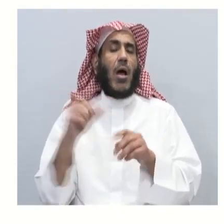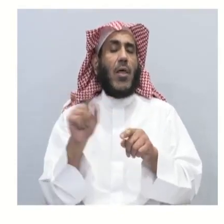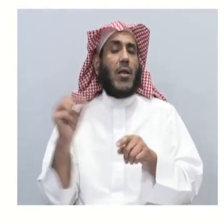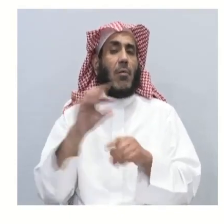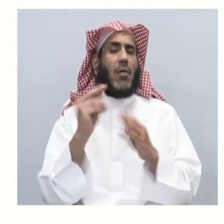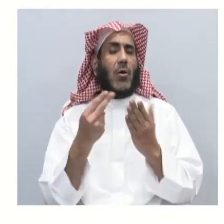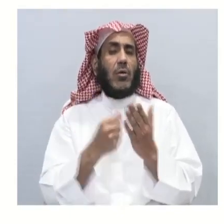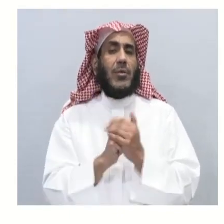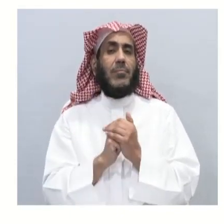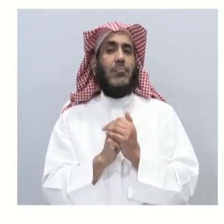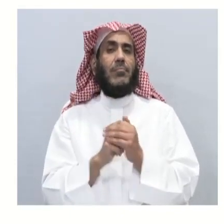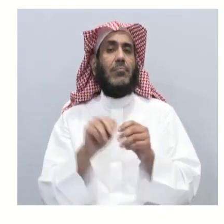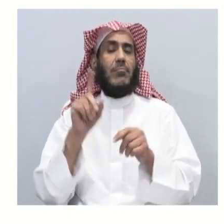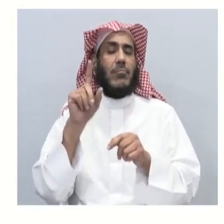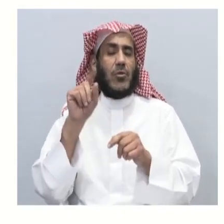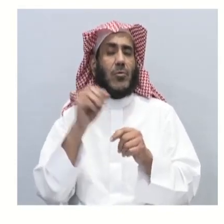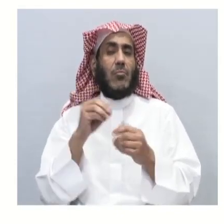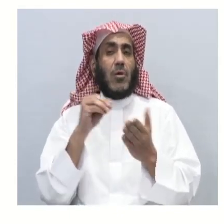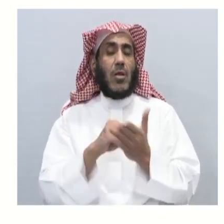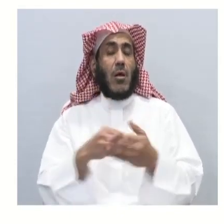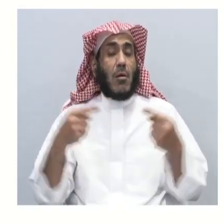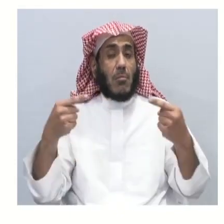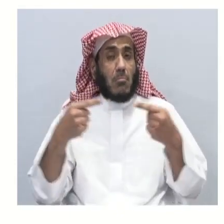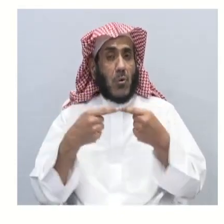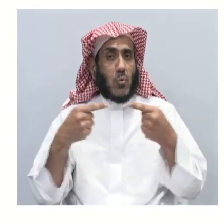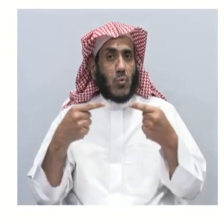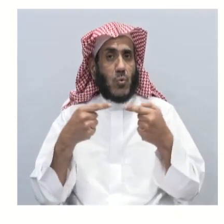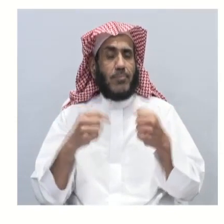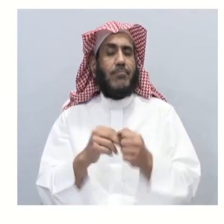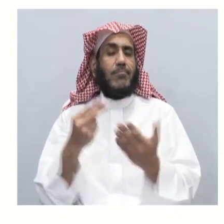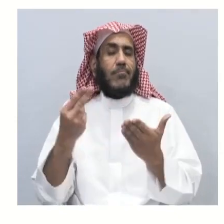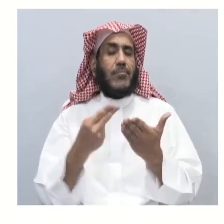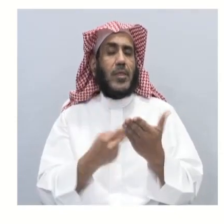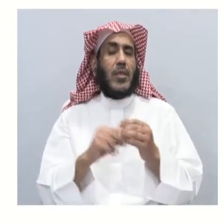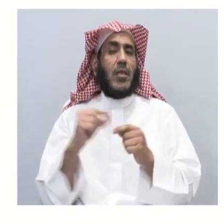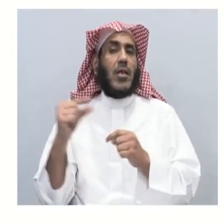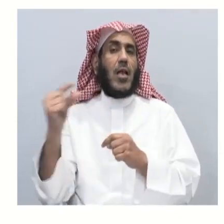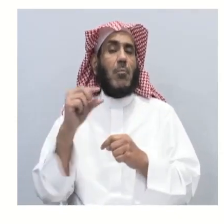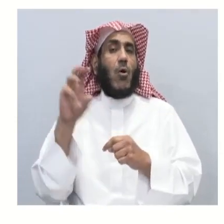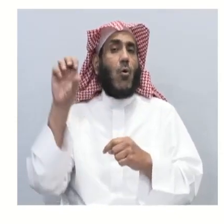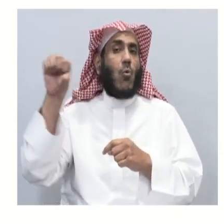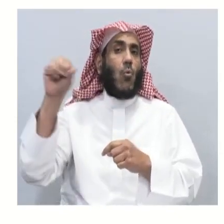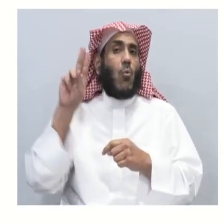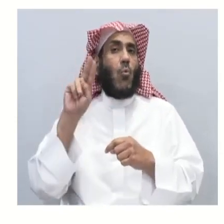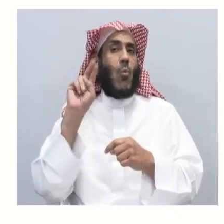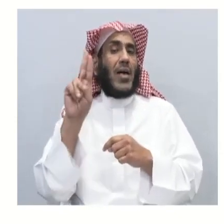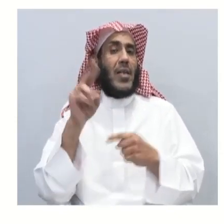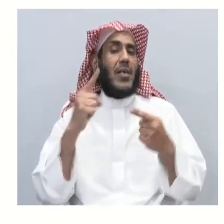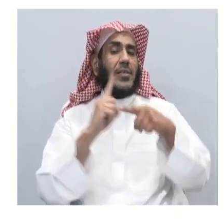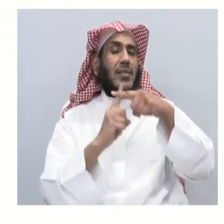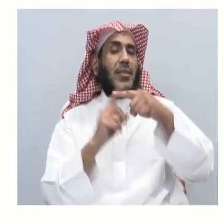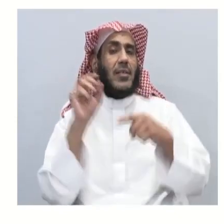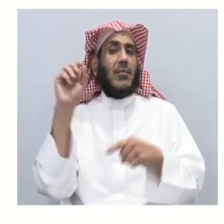كتبت؟ أحسنتم، نلاحظ أنها موصولة خطا. هذه الكلمة وقت زائد